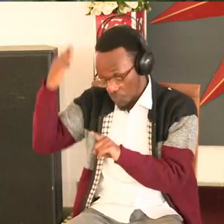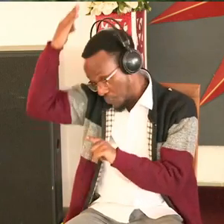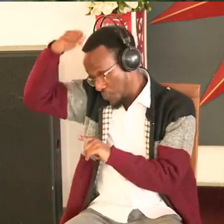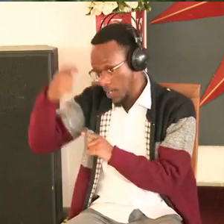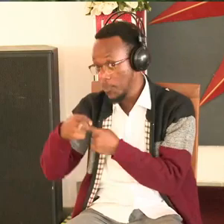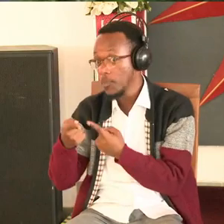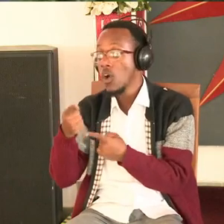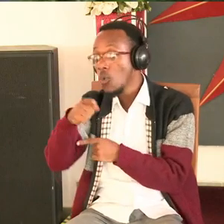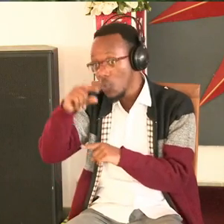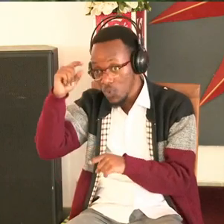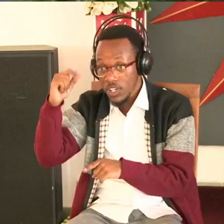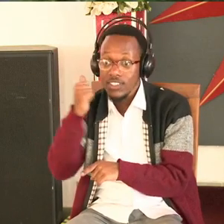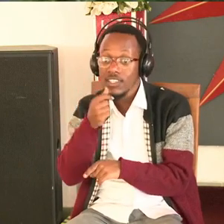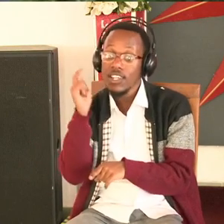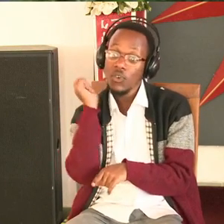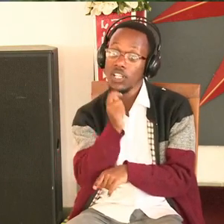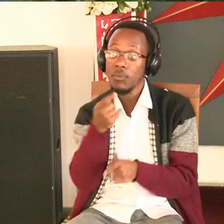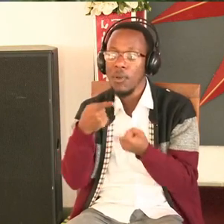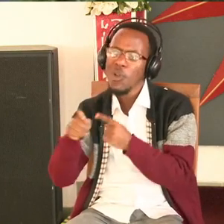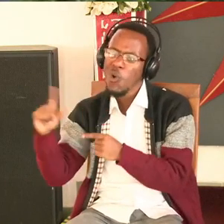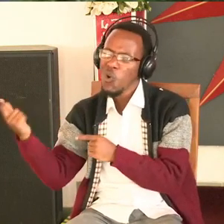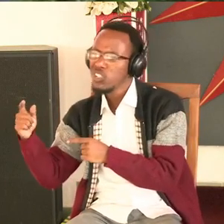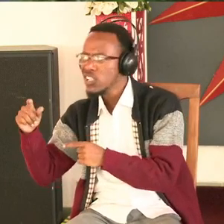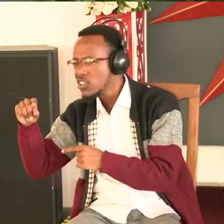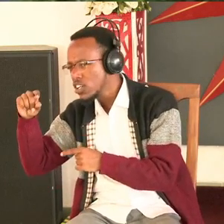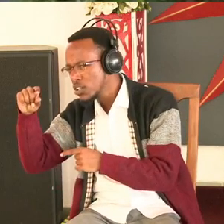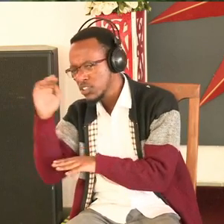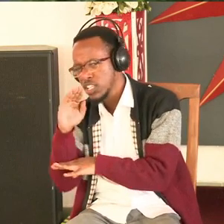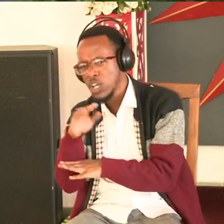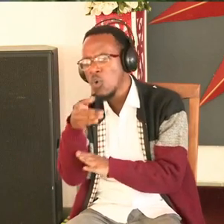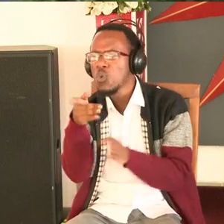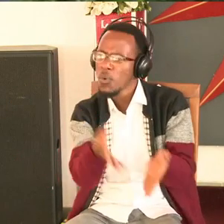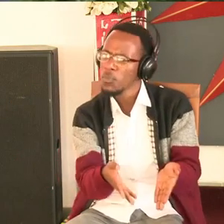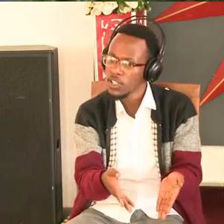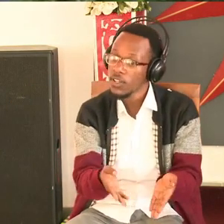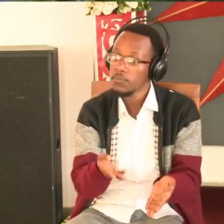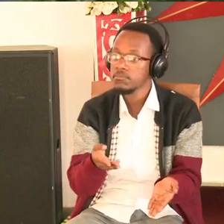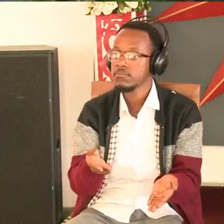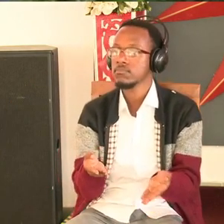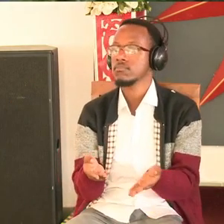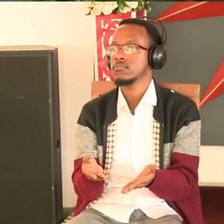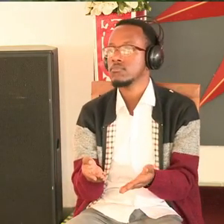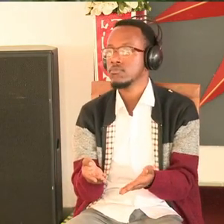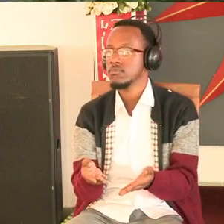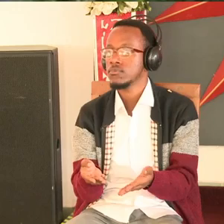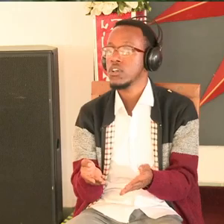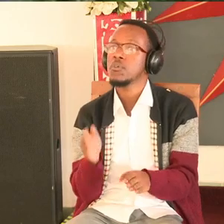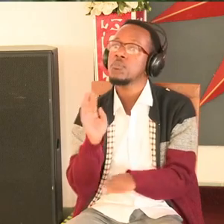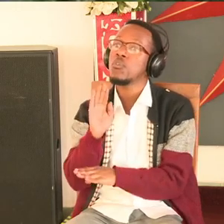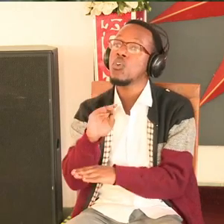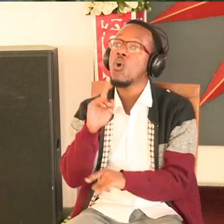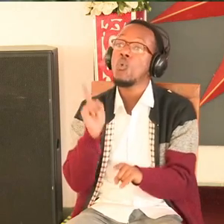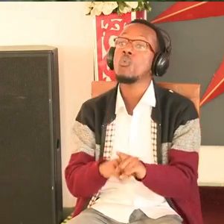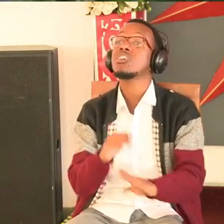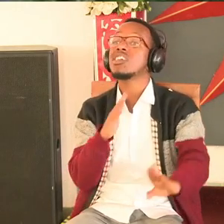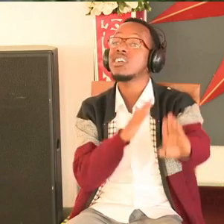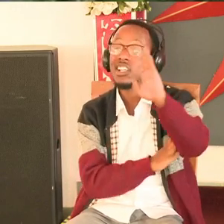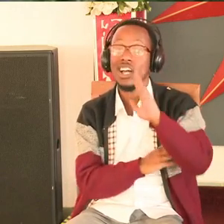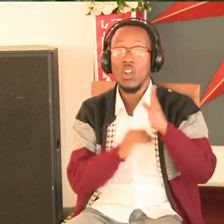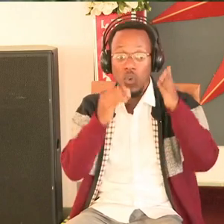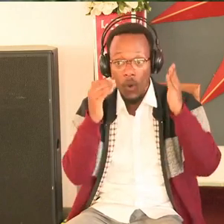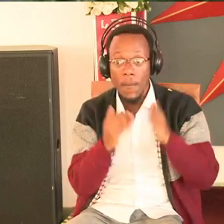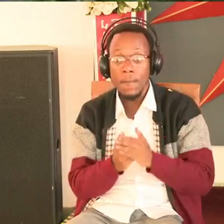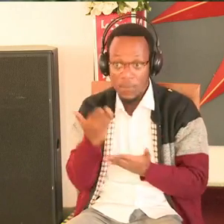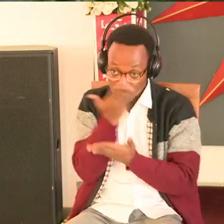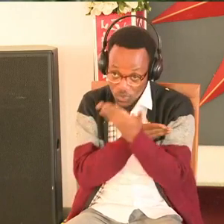data bakundwa bashiki banje quand le seigneur wese wari uhari ubwo umwami yavugishaga burahari